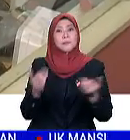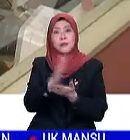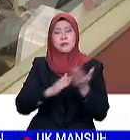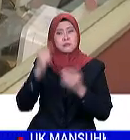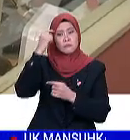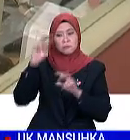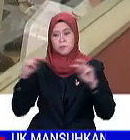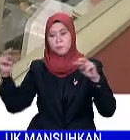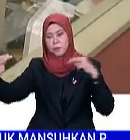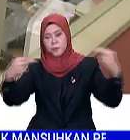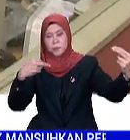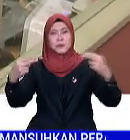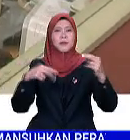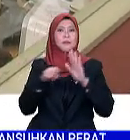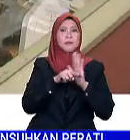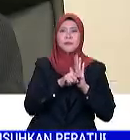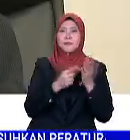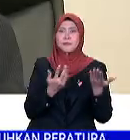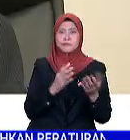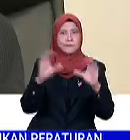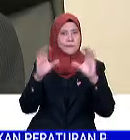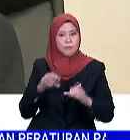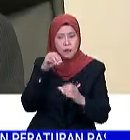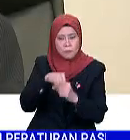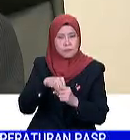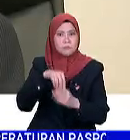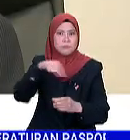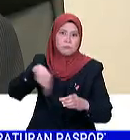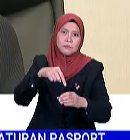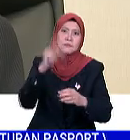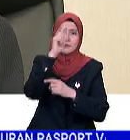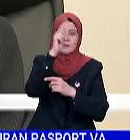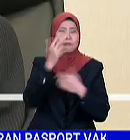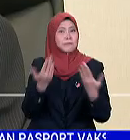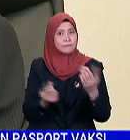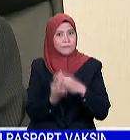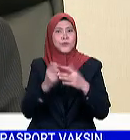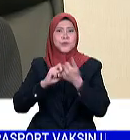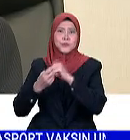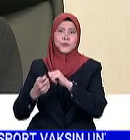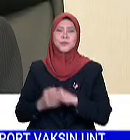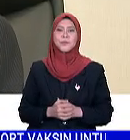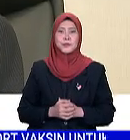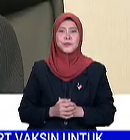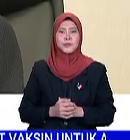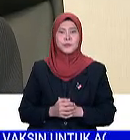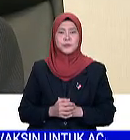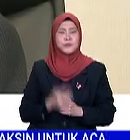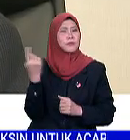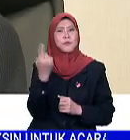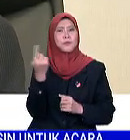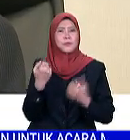awam mesti dilakukan secara dalaman katel ni akan sentiasa wujud